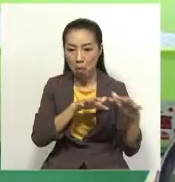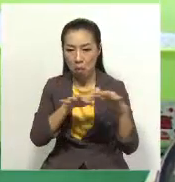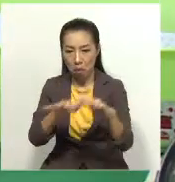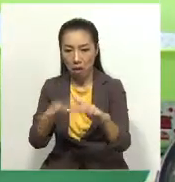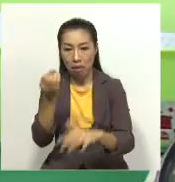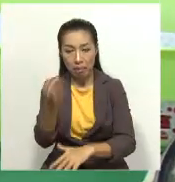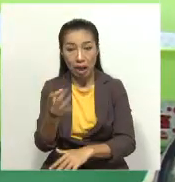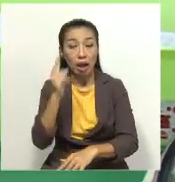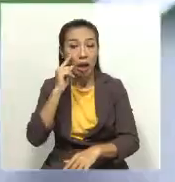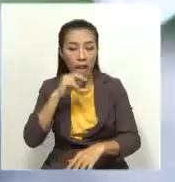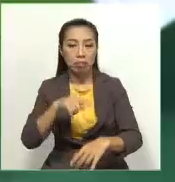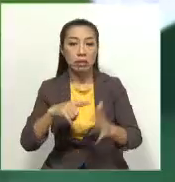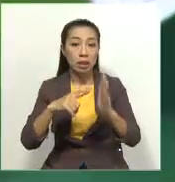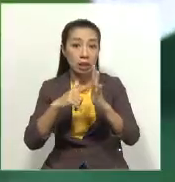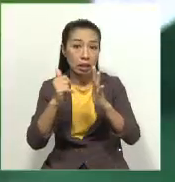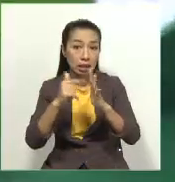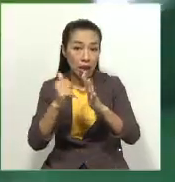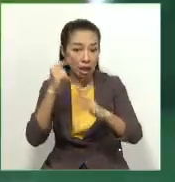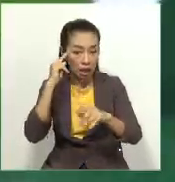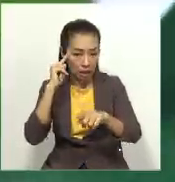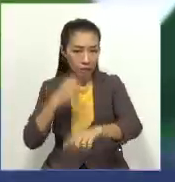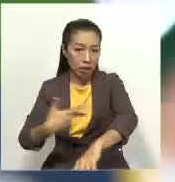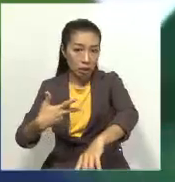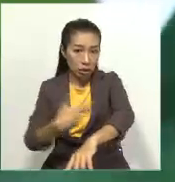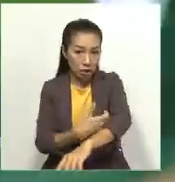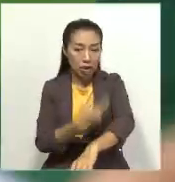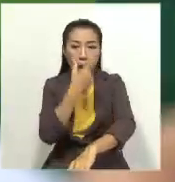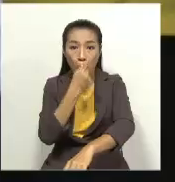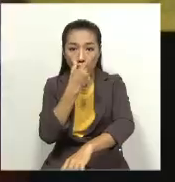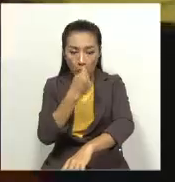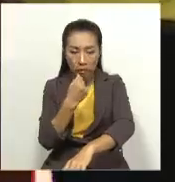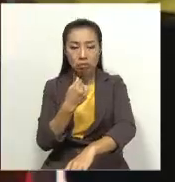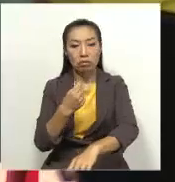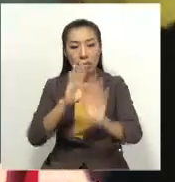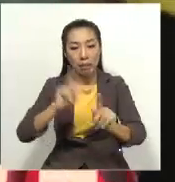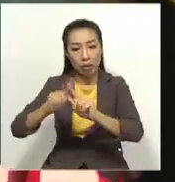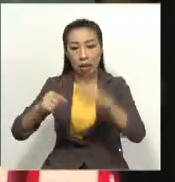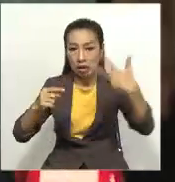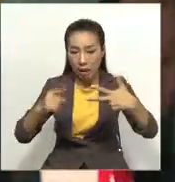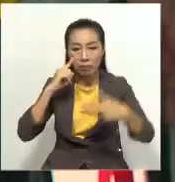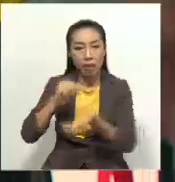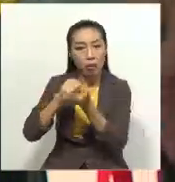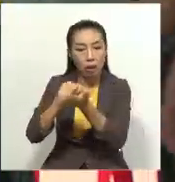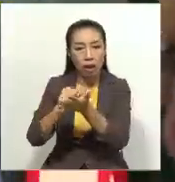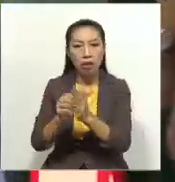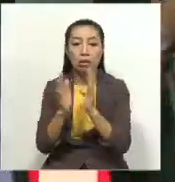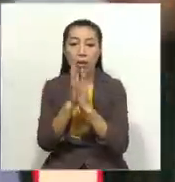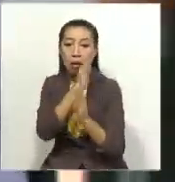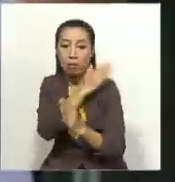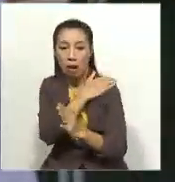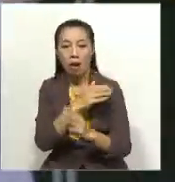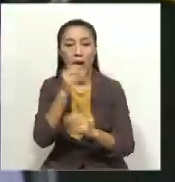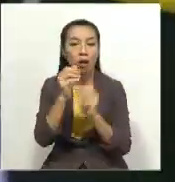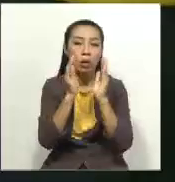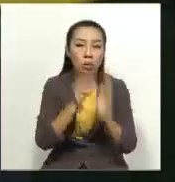นะคะมีให้บริการฉีดวัคซีนป้องกันโรคไข้หวัดใหญ่3สายพันธุ์ด้วยนะคะให้บริการทั้งพระภิกษุสงฆ์ผู้สูงอายุและกลุ่ม